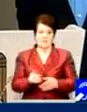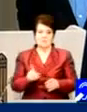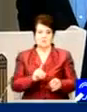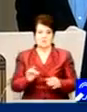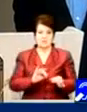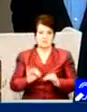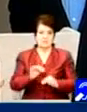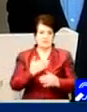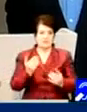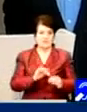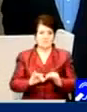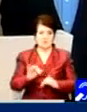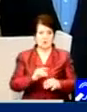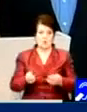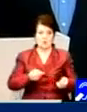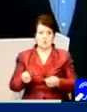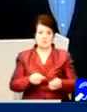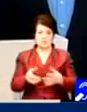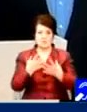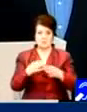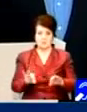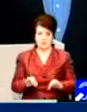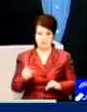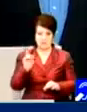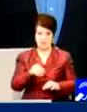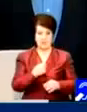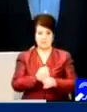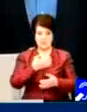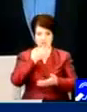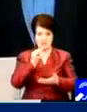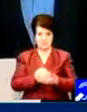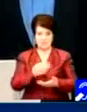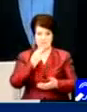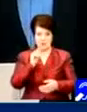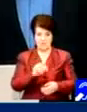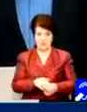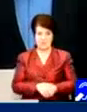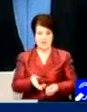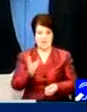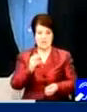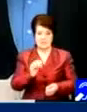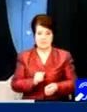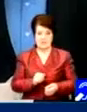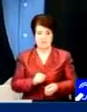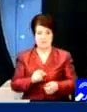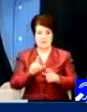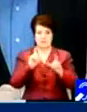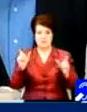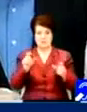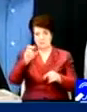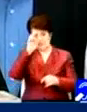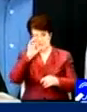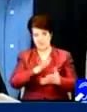cu conducerea Partidului Democrat, care se face responsabilă, vinovată de capturarea instituțiilor statului